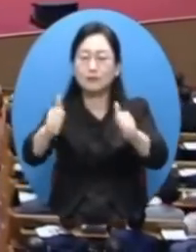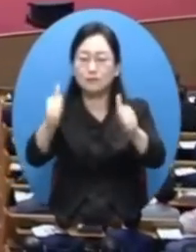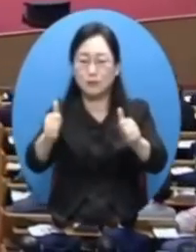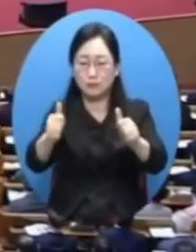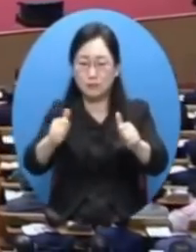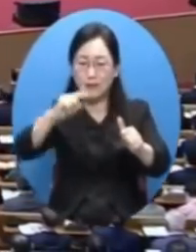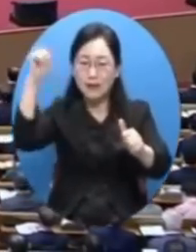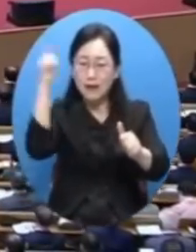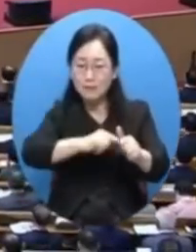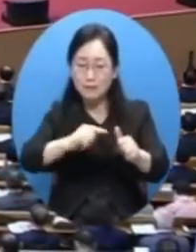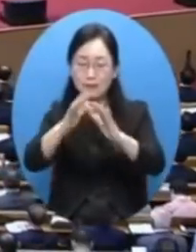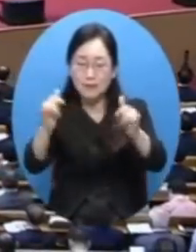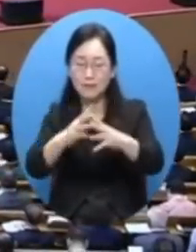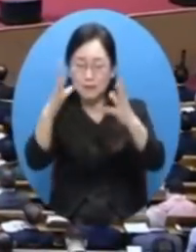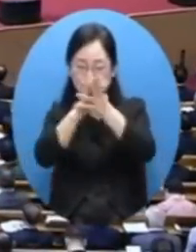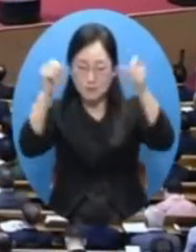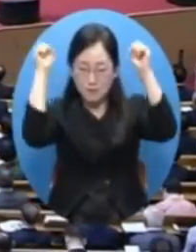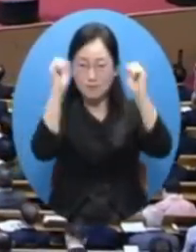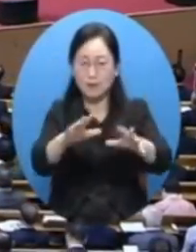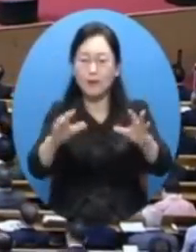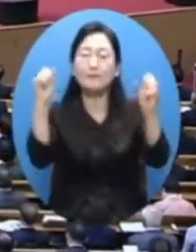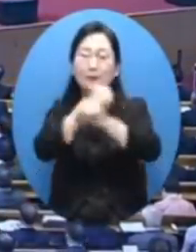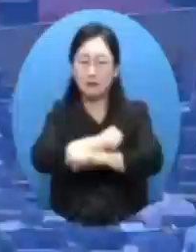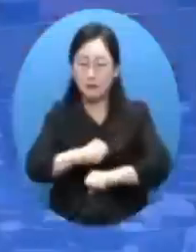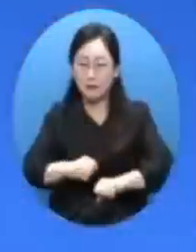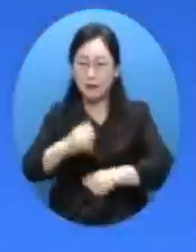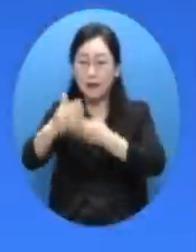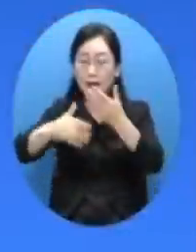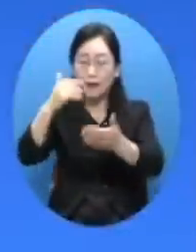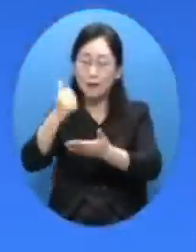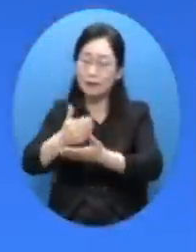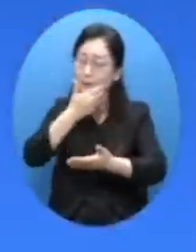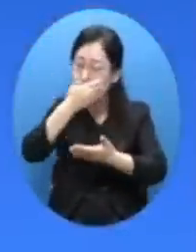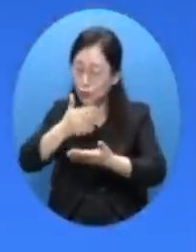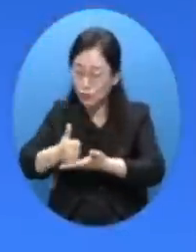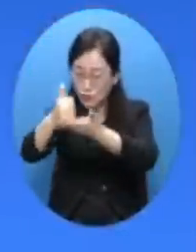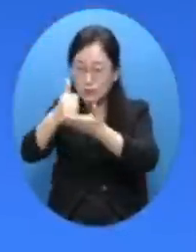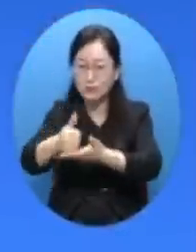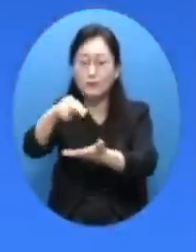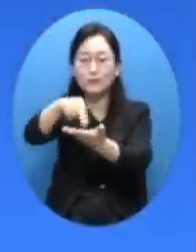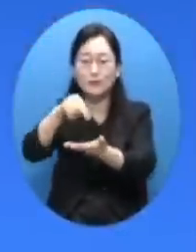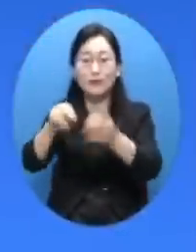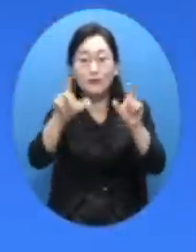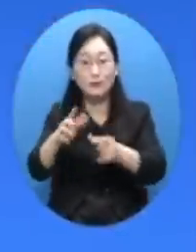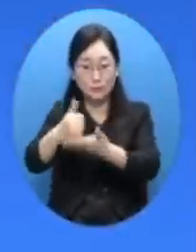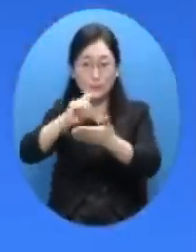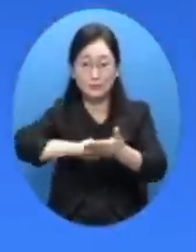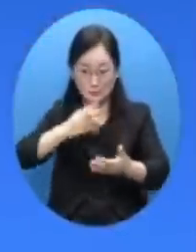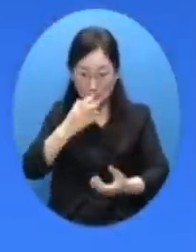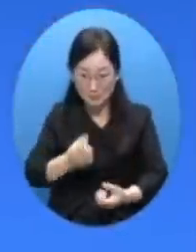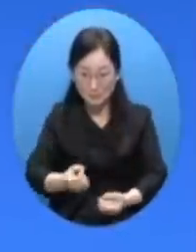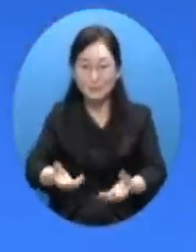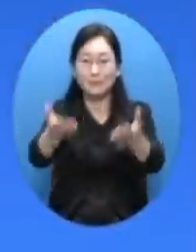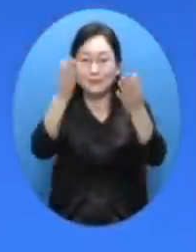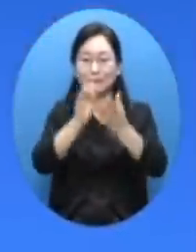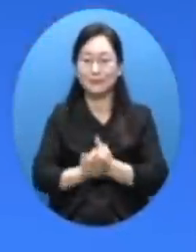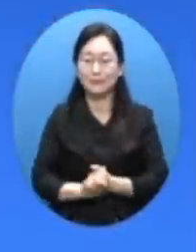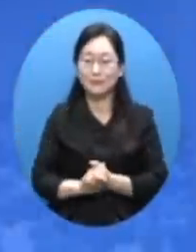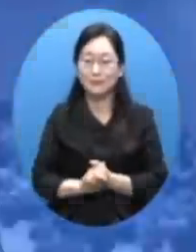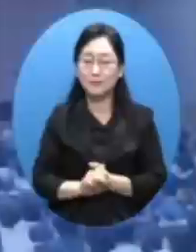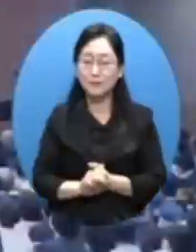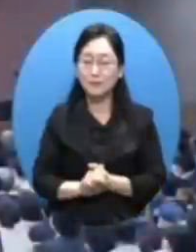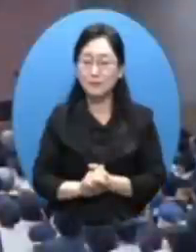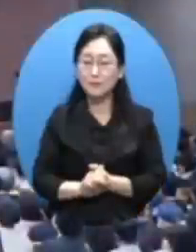악인의 길은 망하게 될 것입니다. 하나님 앞에서 존귀한 자의 삶을 살아가는 여러분 모두가 되기를 주님의 이름으로 축원합니다.